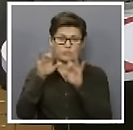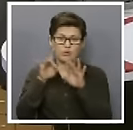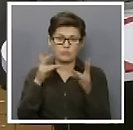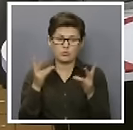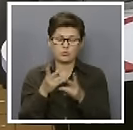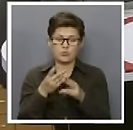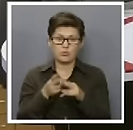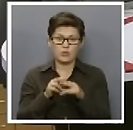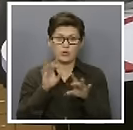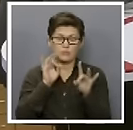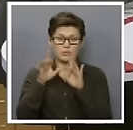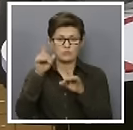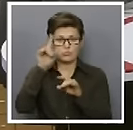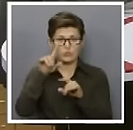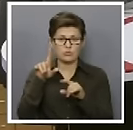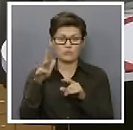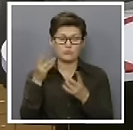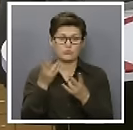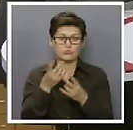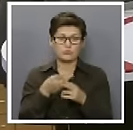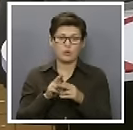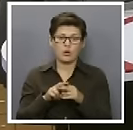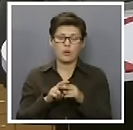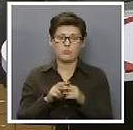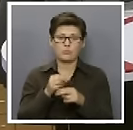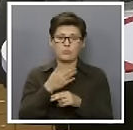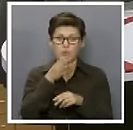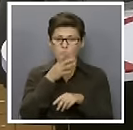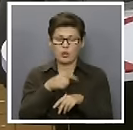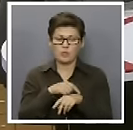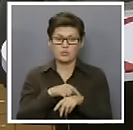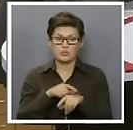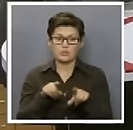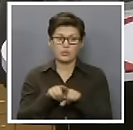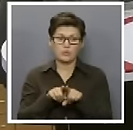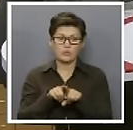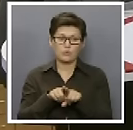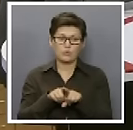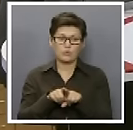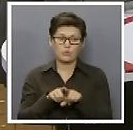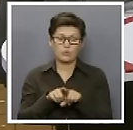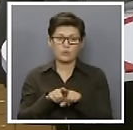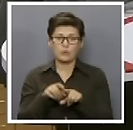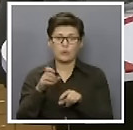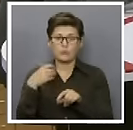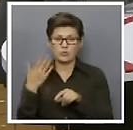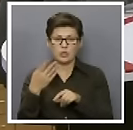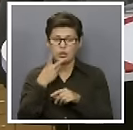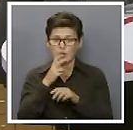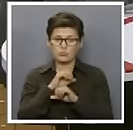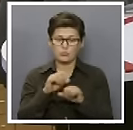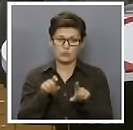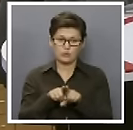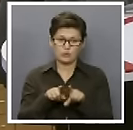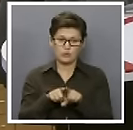керек, жарнамасын танытуымыз керек. Сол кезде бізде жаңалдегі бұл тек жақты, яғни бір жақты қарауға болмайды деген мағынада